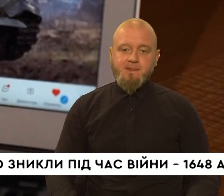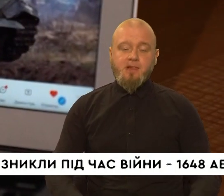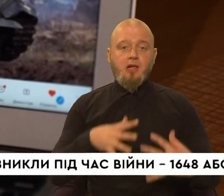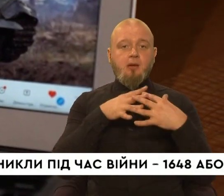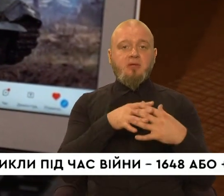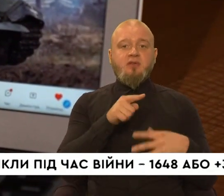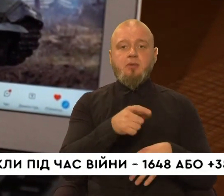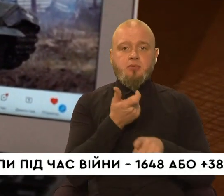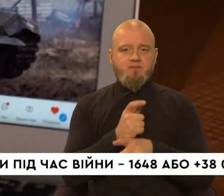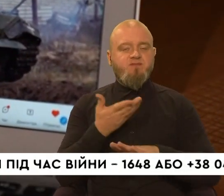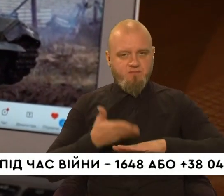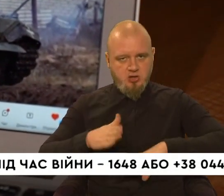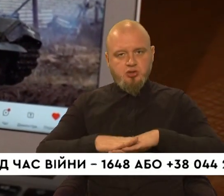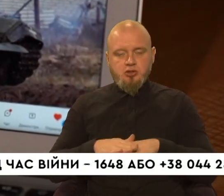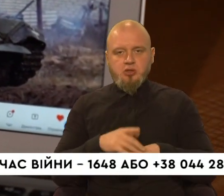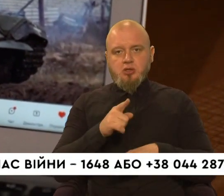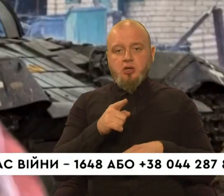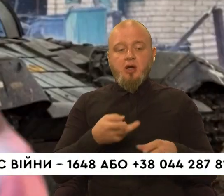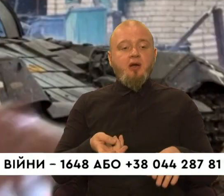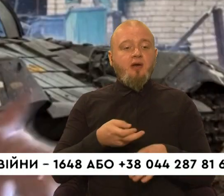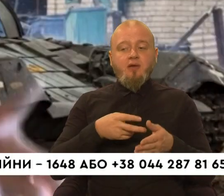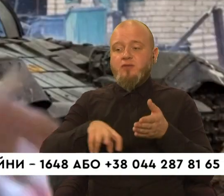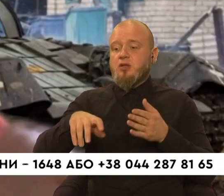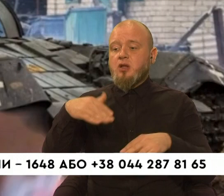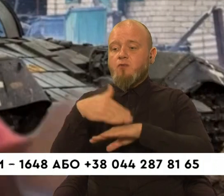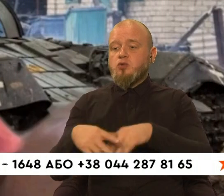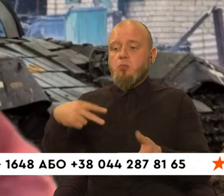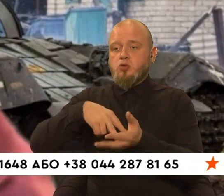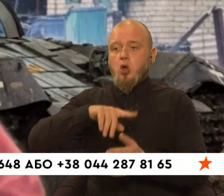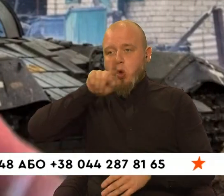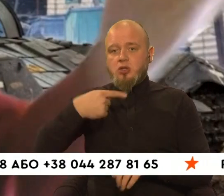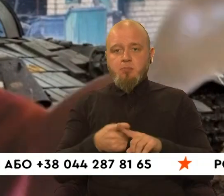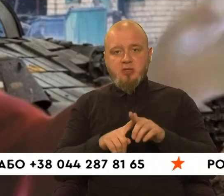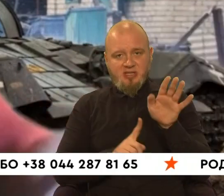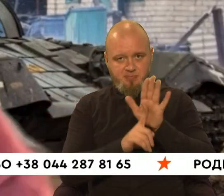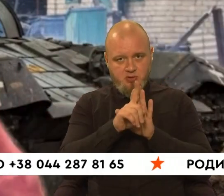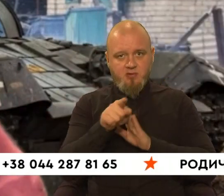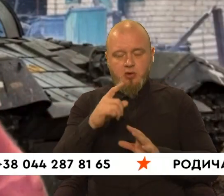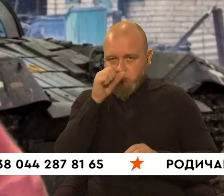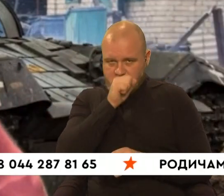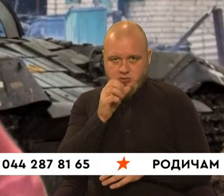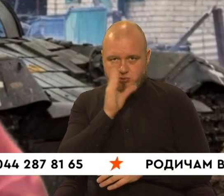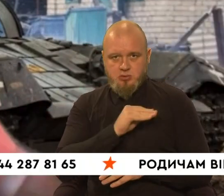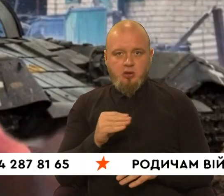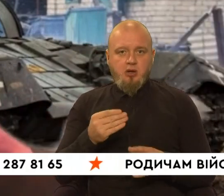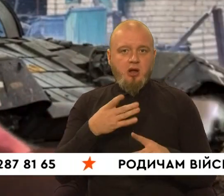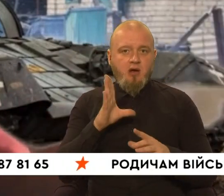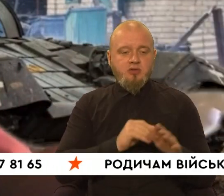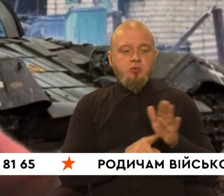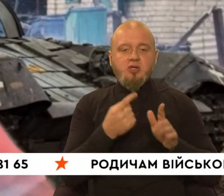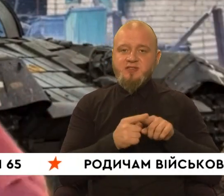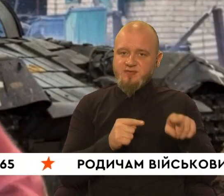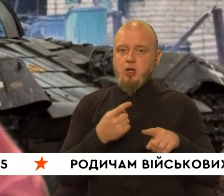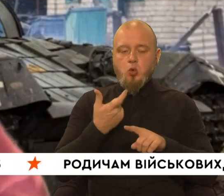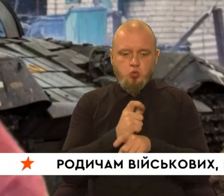Битви там надзвичайно важкі. Вийдіть на вулицю і постійте там 1 годину при цій температурі. Ви мерзнете. Усе починається звідси. Ти